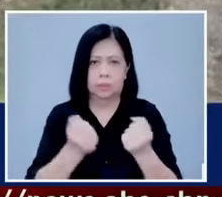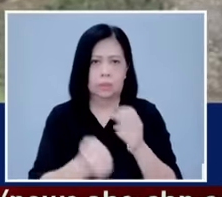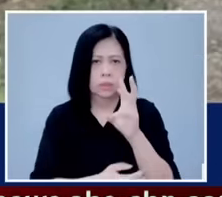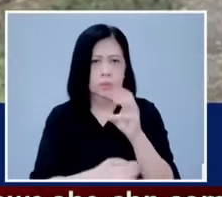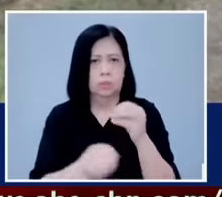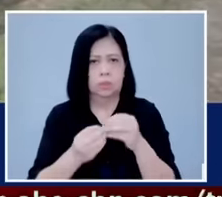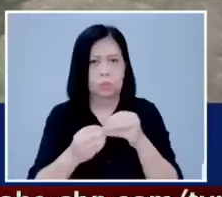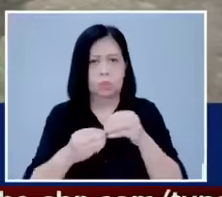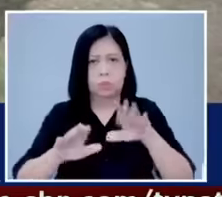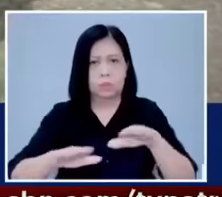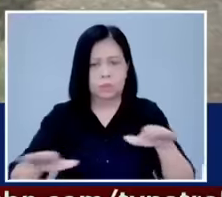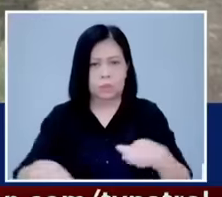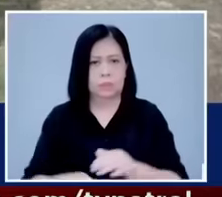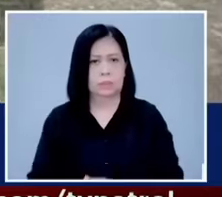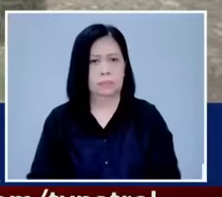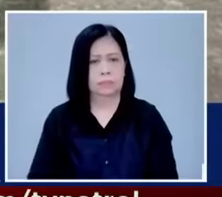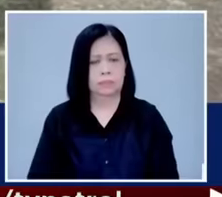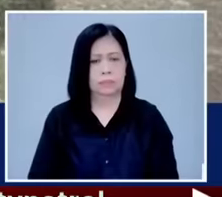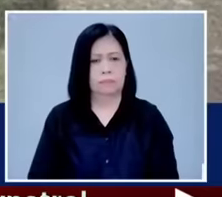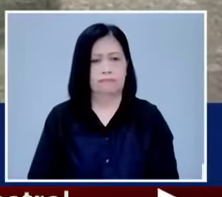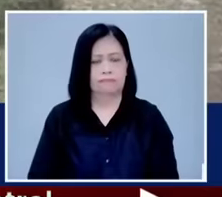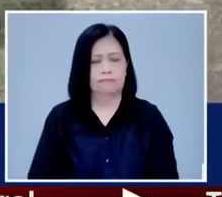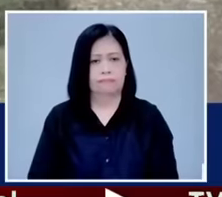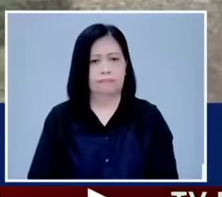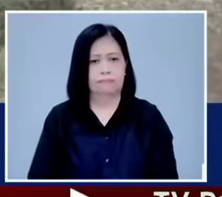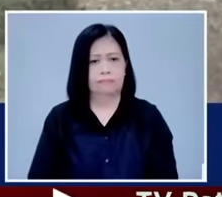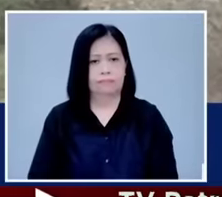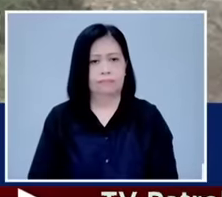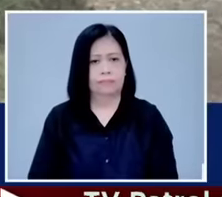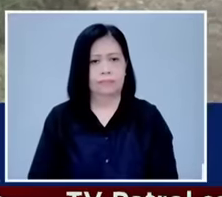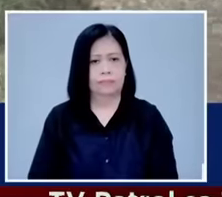bata. Dennis Datu, ABS-CBN News.